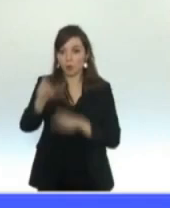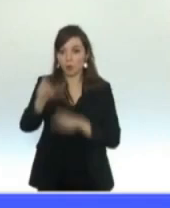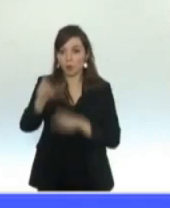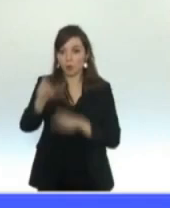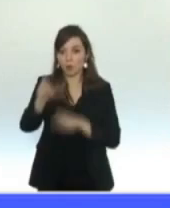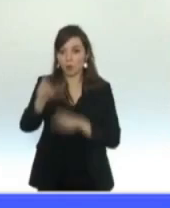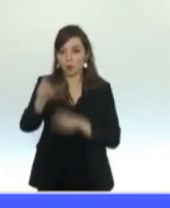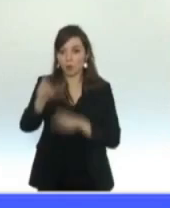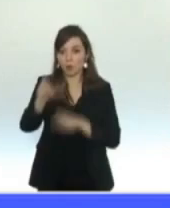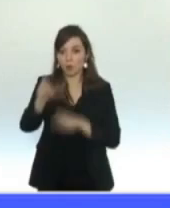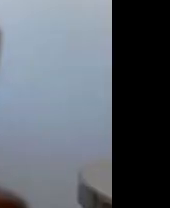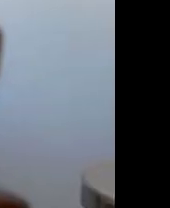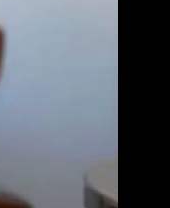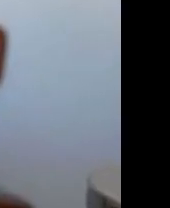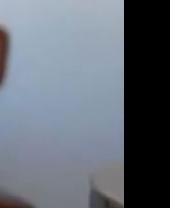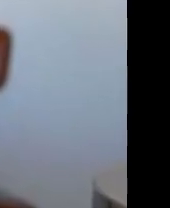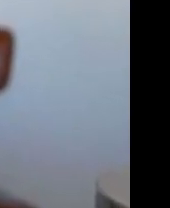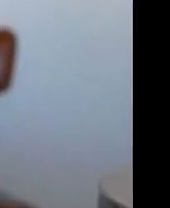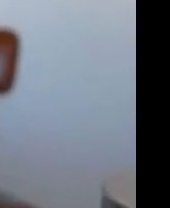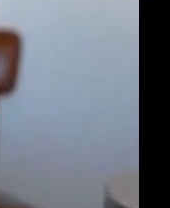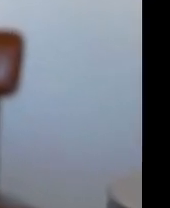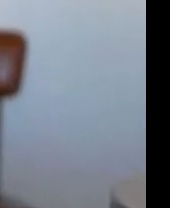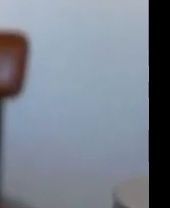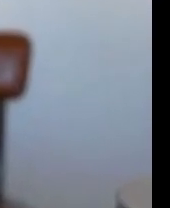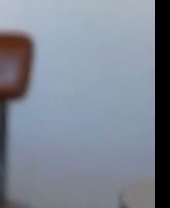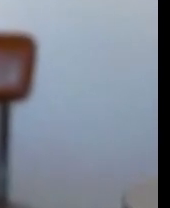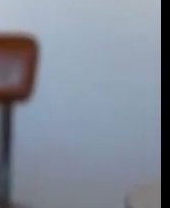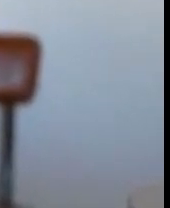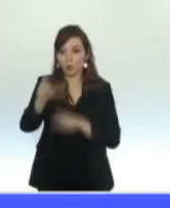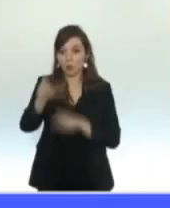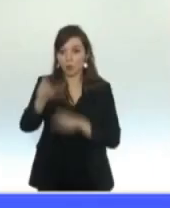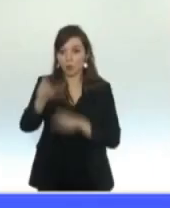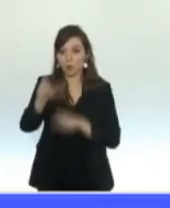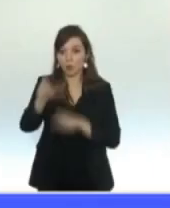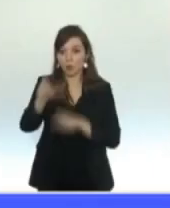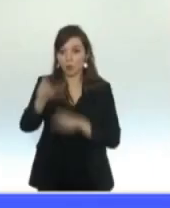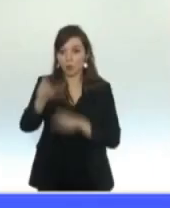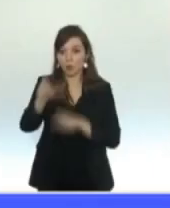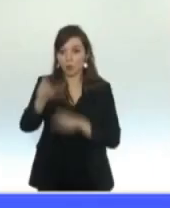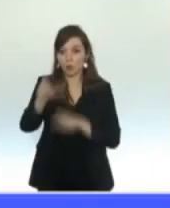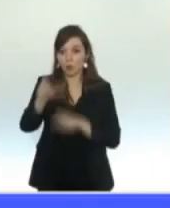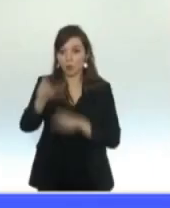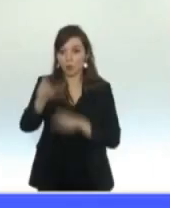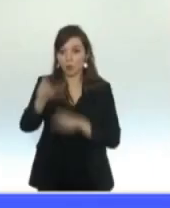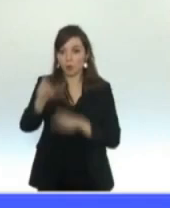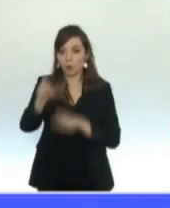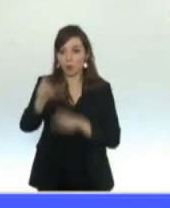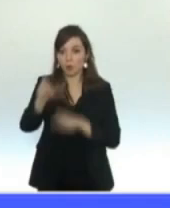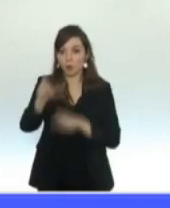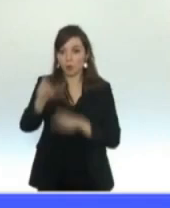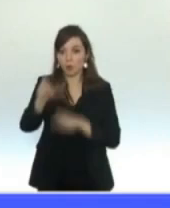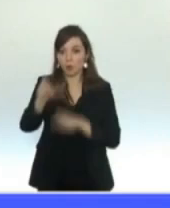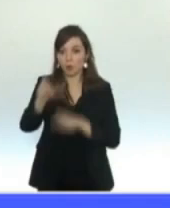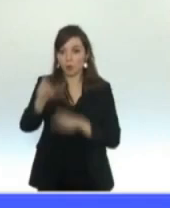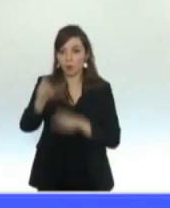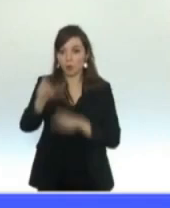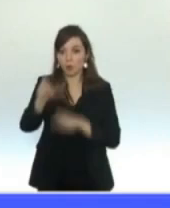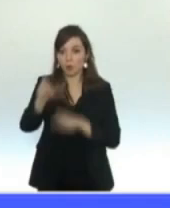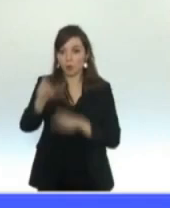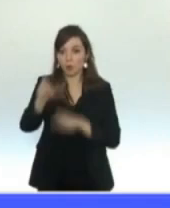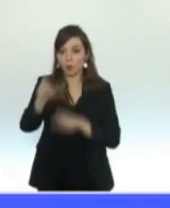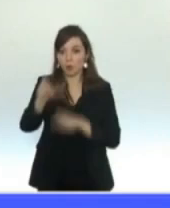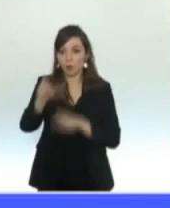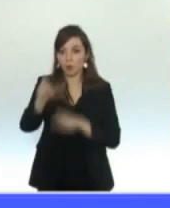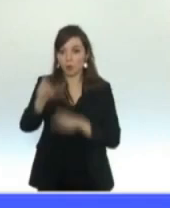français en l'occurrence c'est une Française bonjour madame on rapporte ce nombre de dos à la population de plus de 18